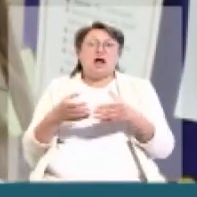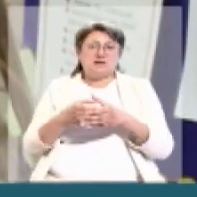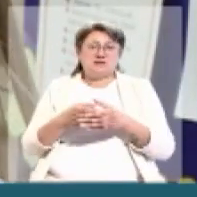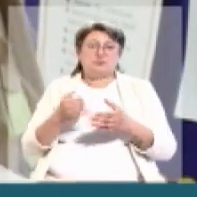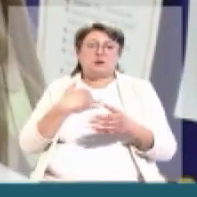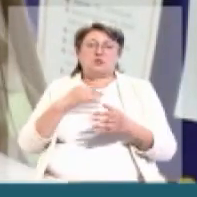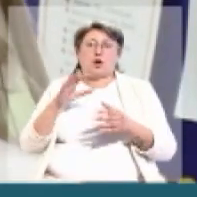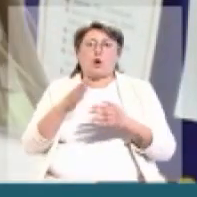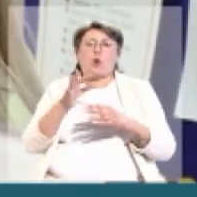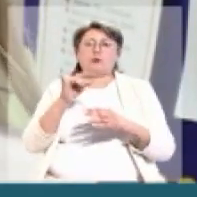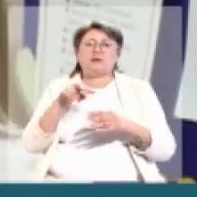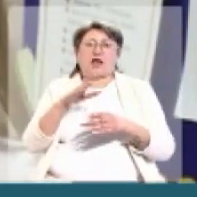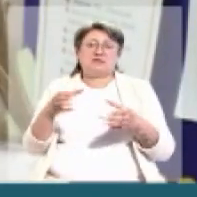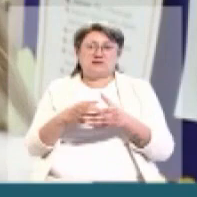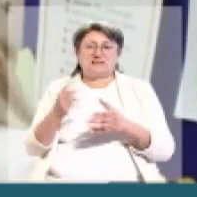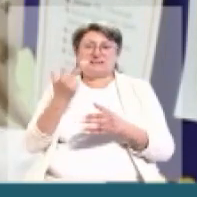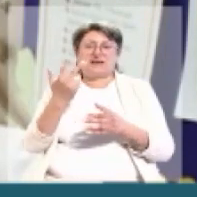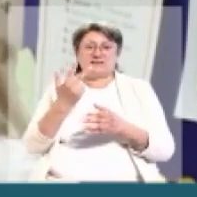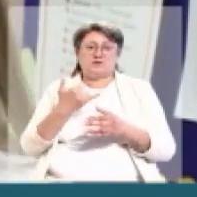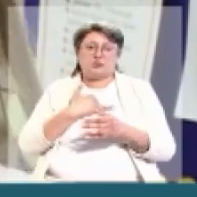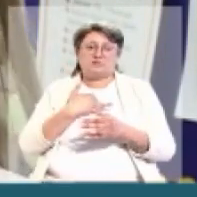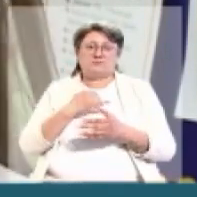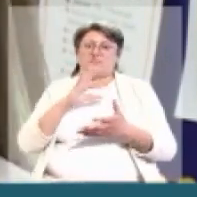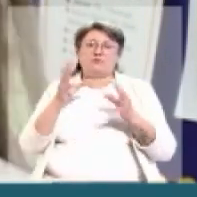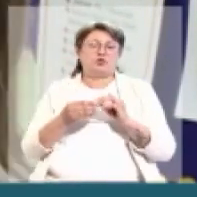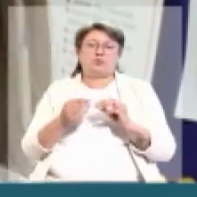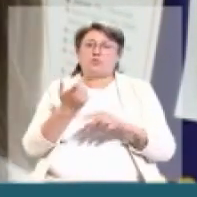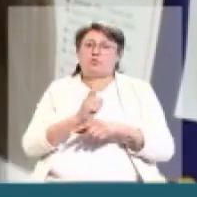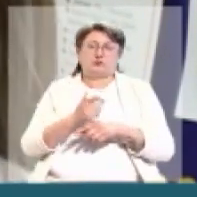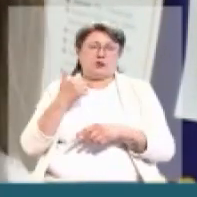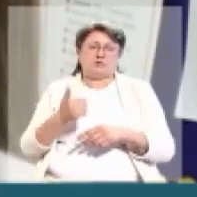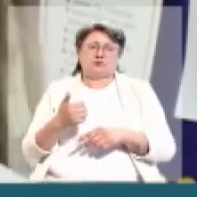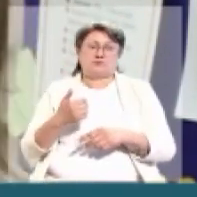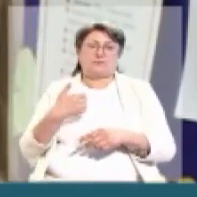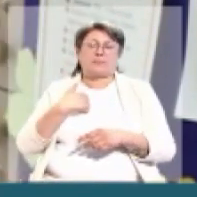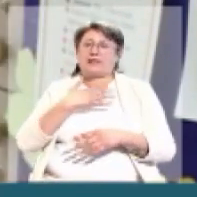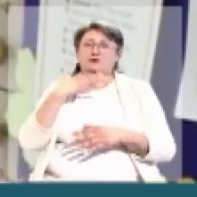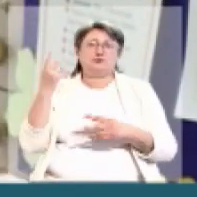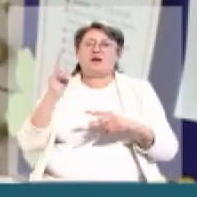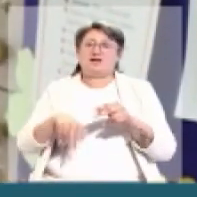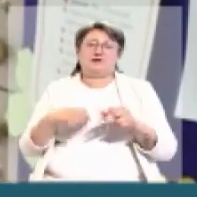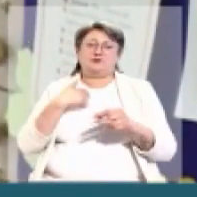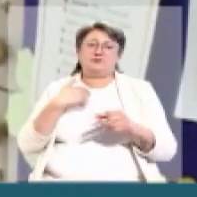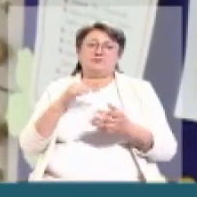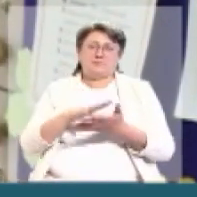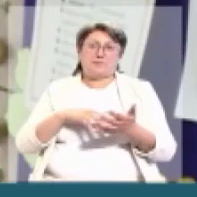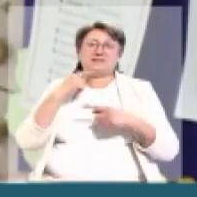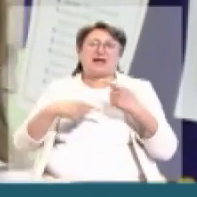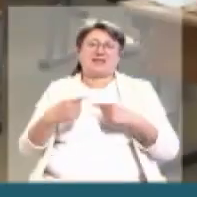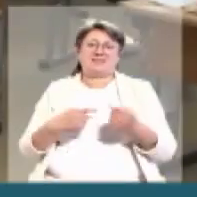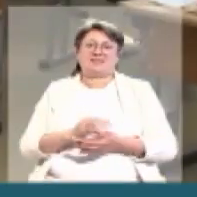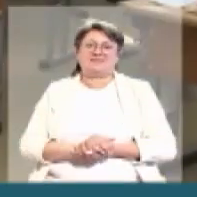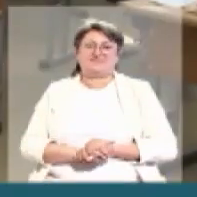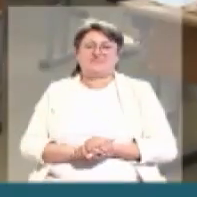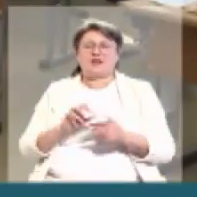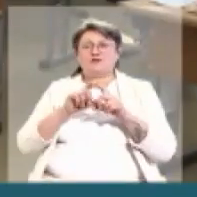дружный был у нас отряд, третий отряд у нас. Вообще очень хорошо. Я не хочу его заканчивать, хочу, чтобы он был бесконечным.